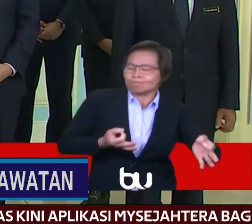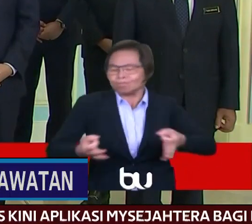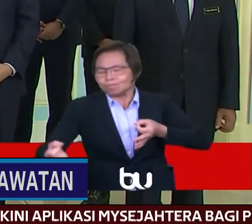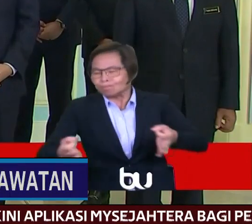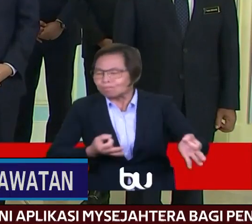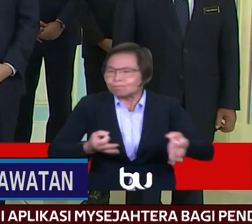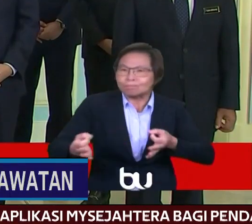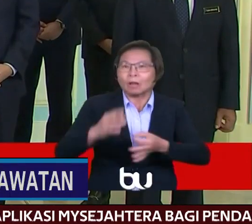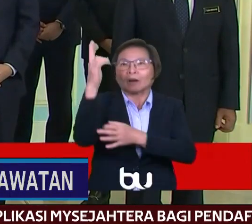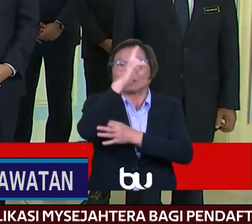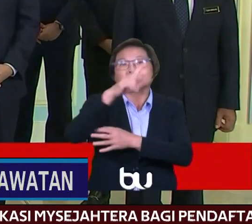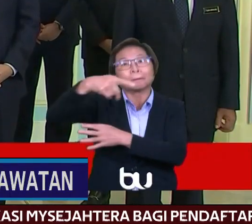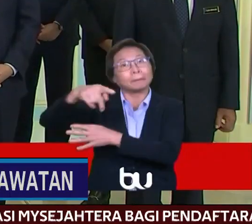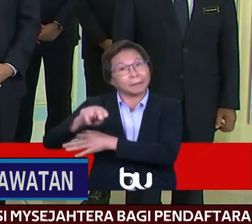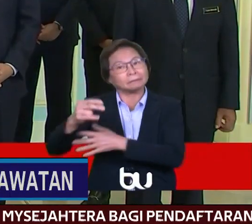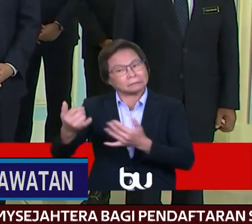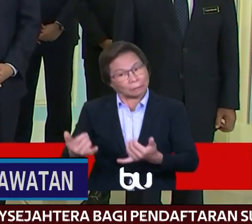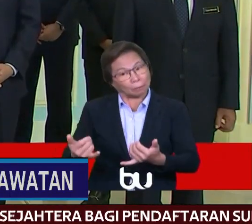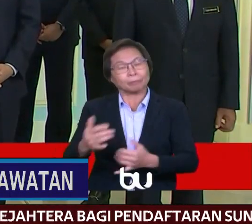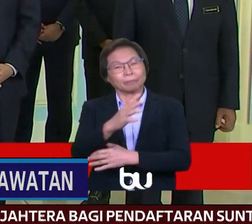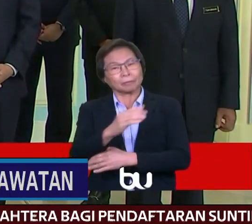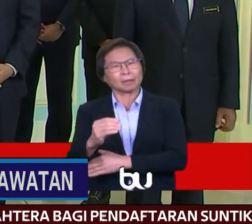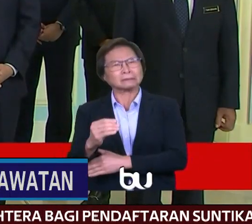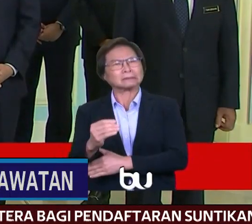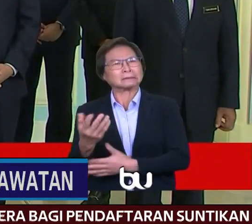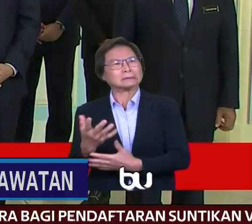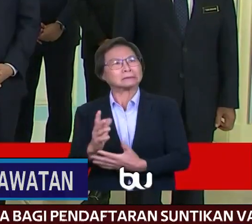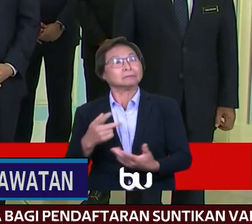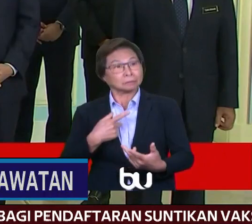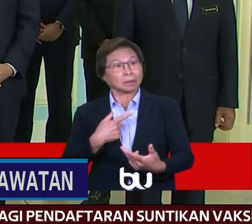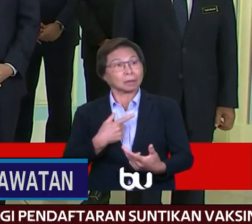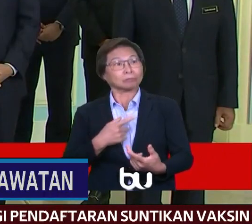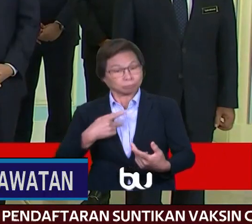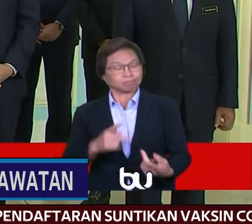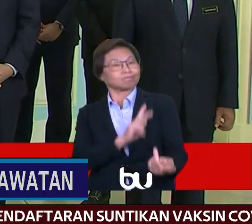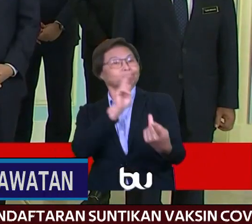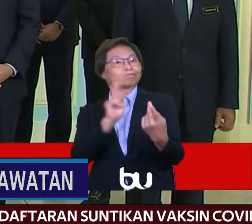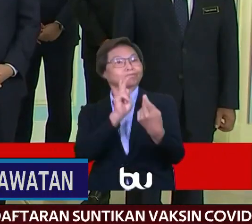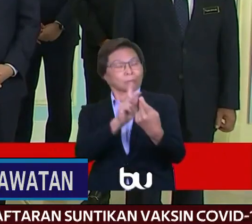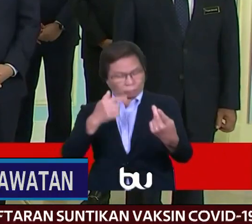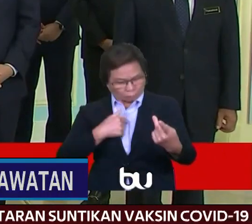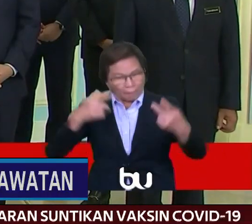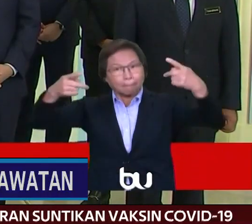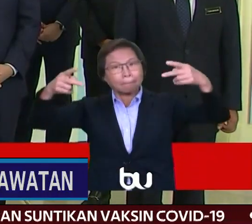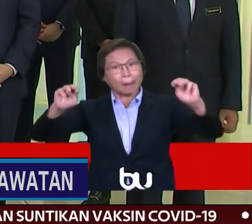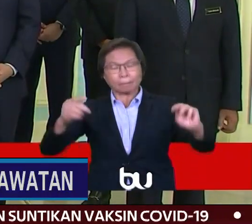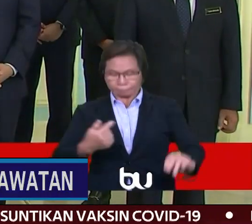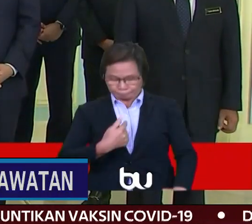Kerajaan Perikatan Nasional dan keabsahan saya sebagai Perdana Menteri.